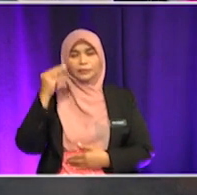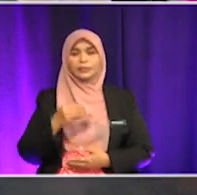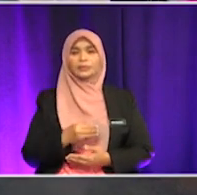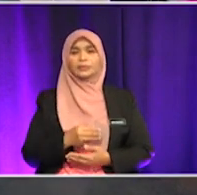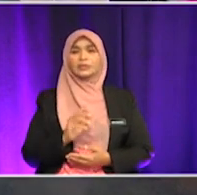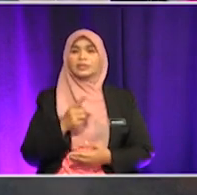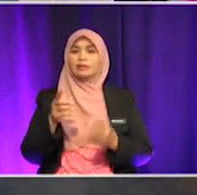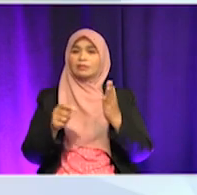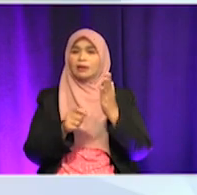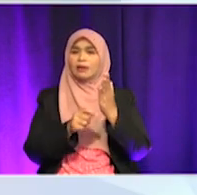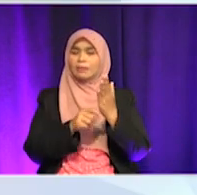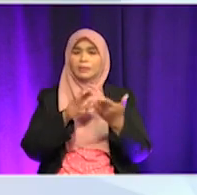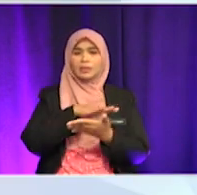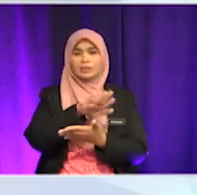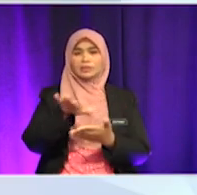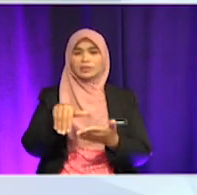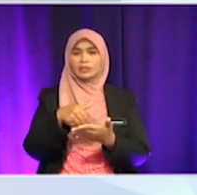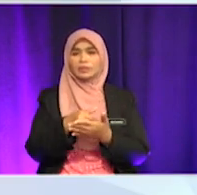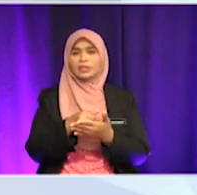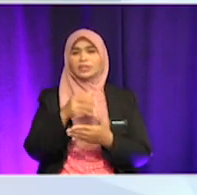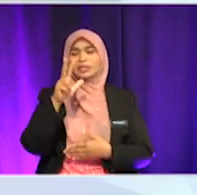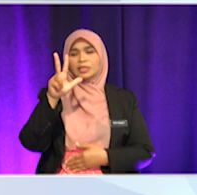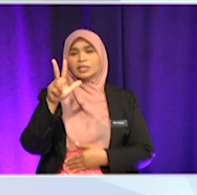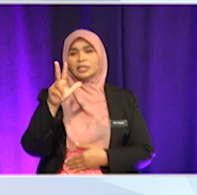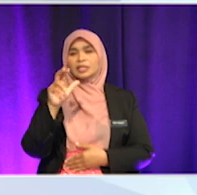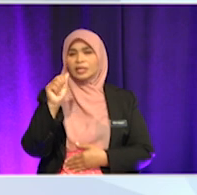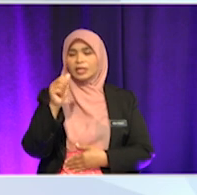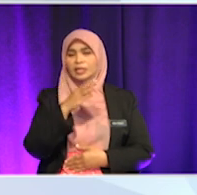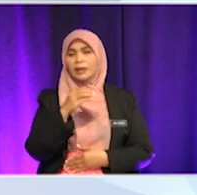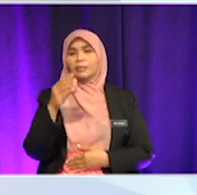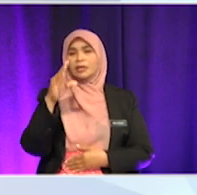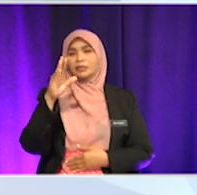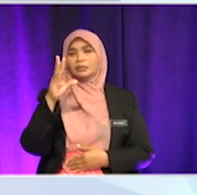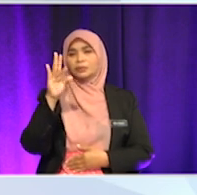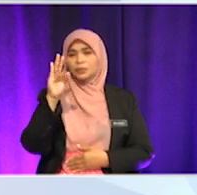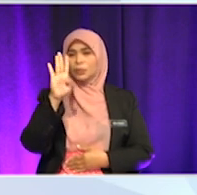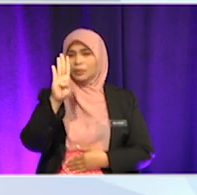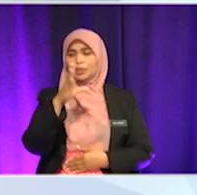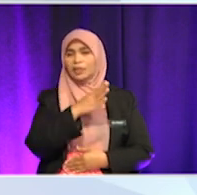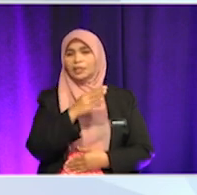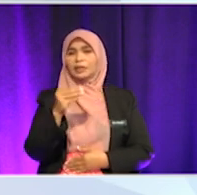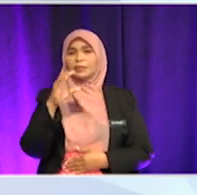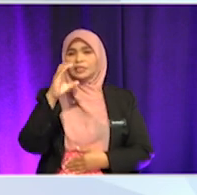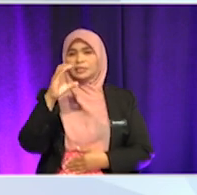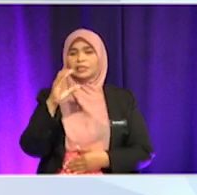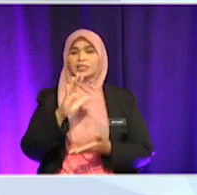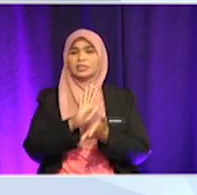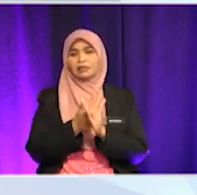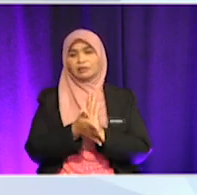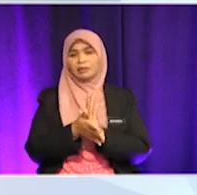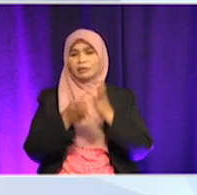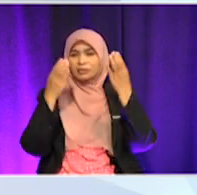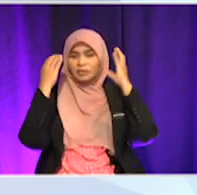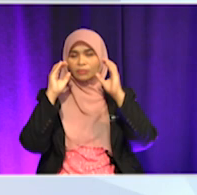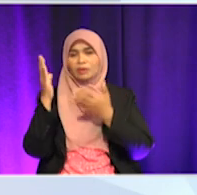tambahkan keseluruhanlah 3A tambah 7B tambah 3C. Okey, jadi cikgu harap murid-murid